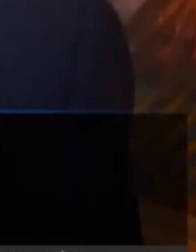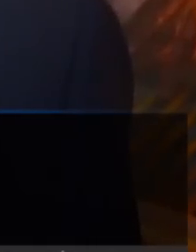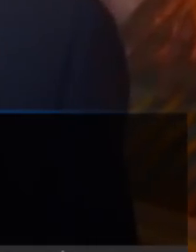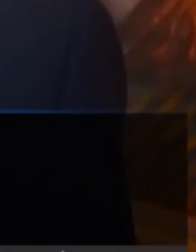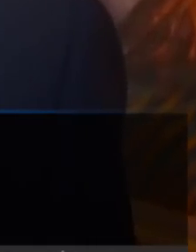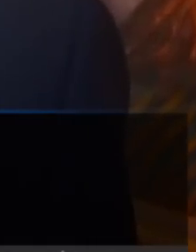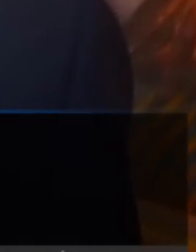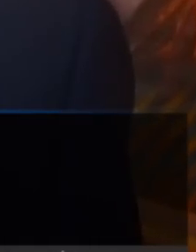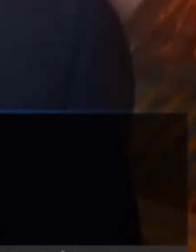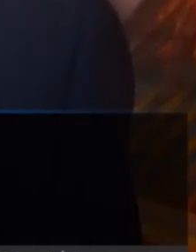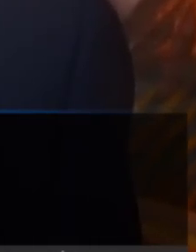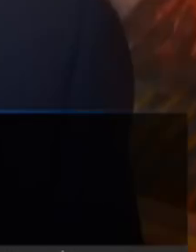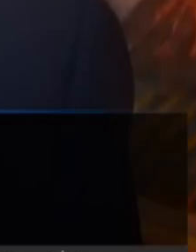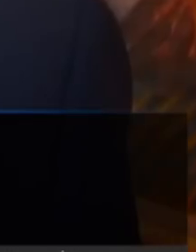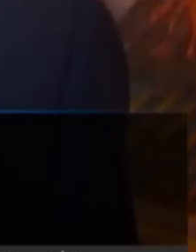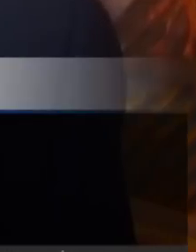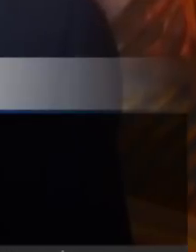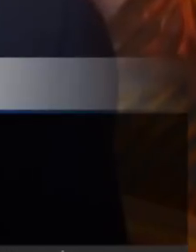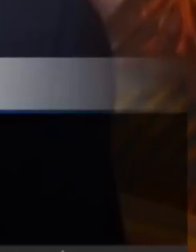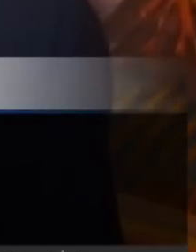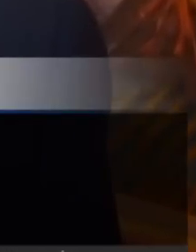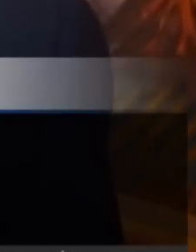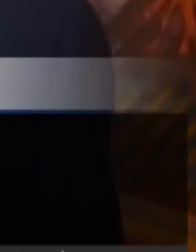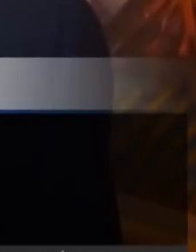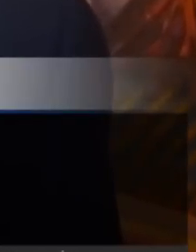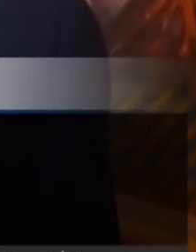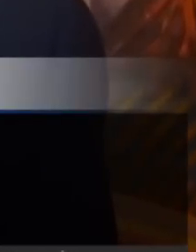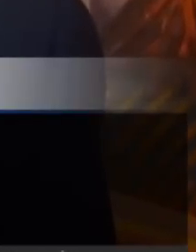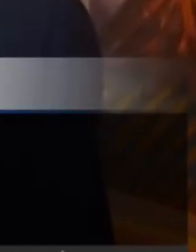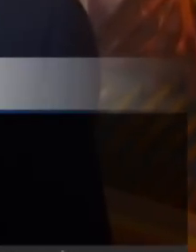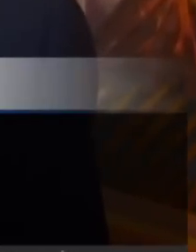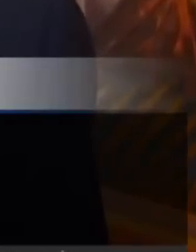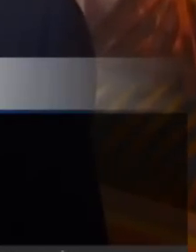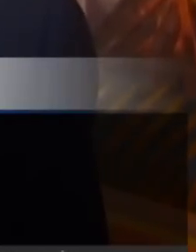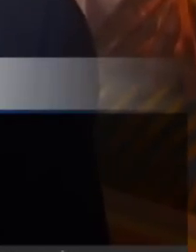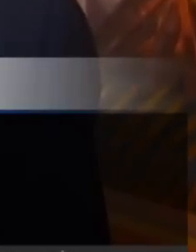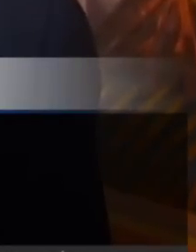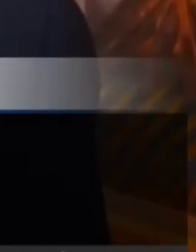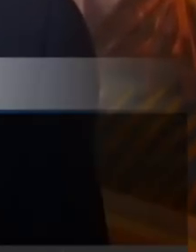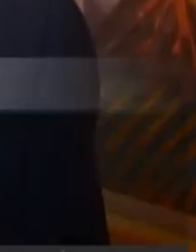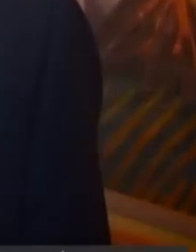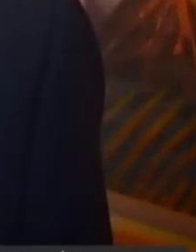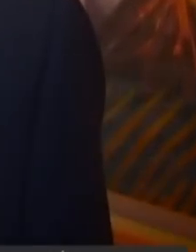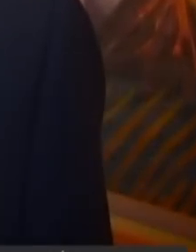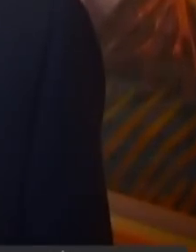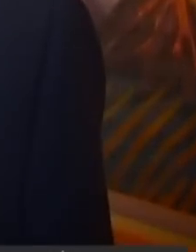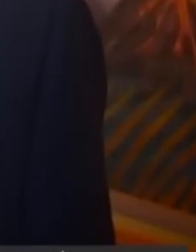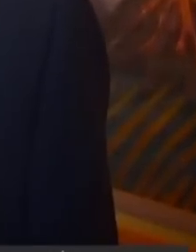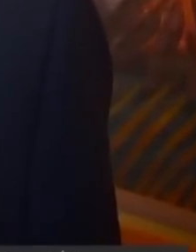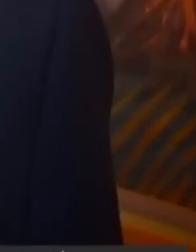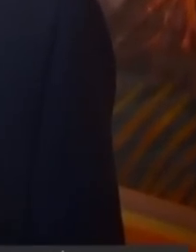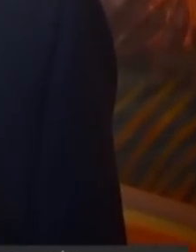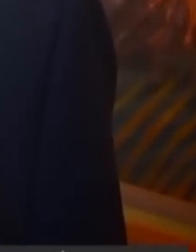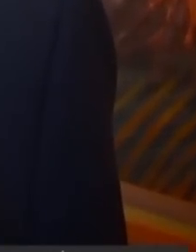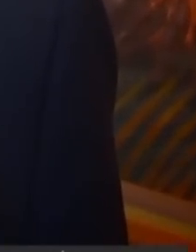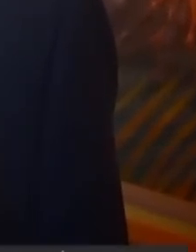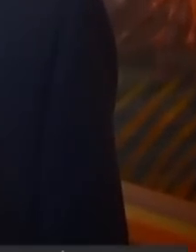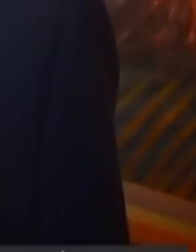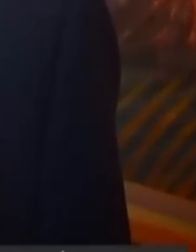시끄러워지겠네 욕 좀 먹겠네 그런 말씀 하셨어요 저는 난 기억이 없고 아직 했을 일이 없다